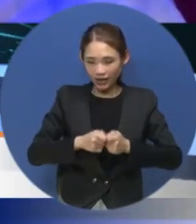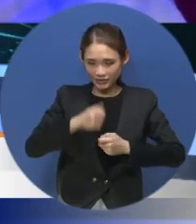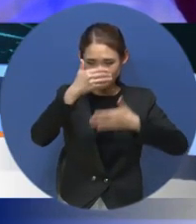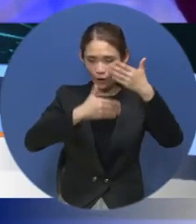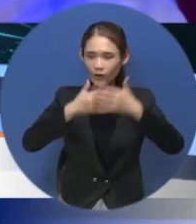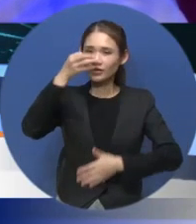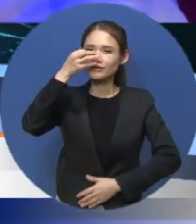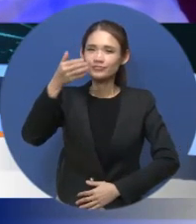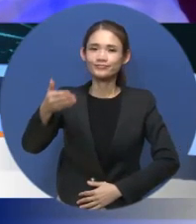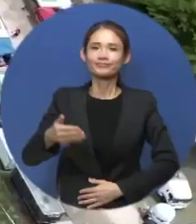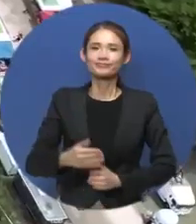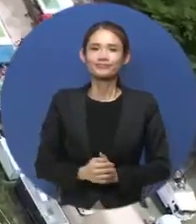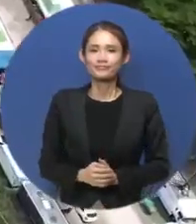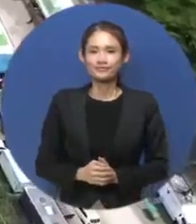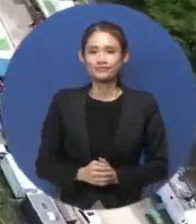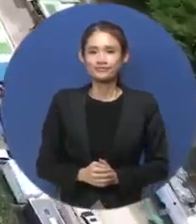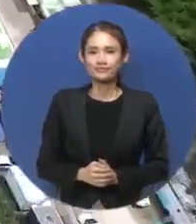복지가 되고 있습니다.